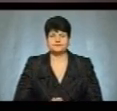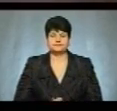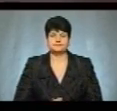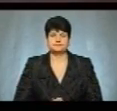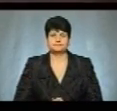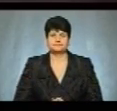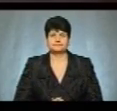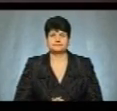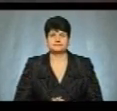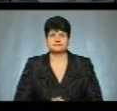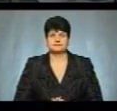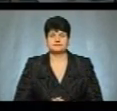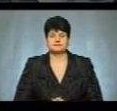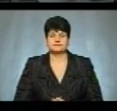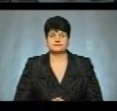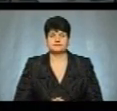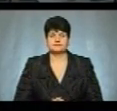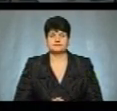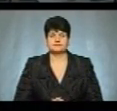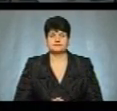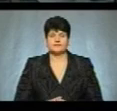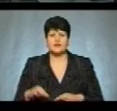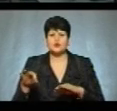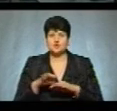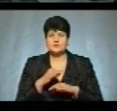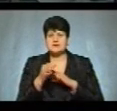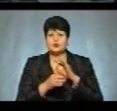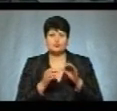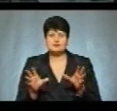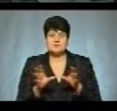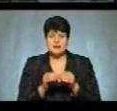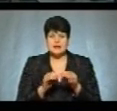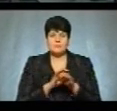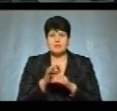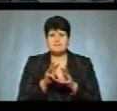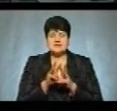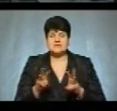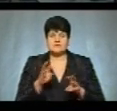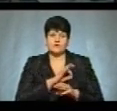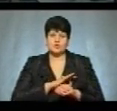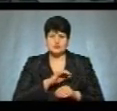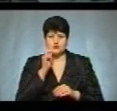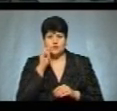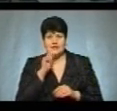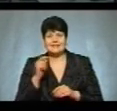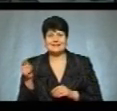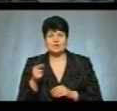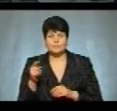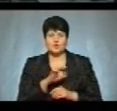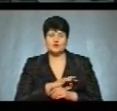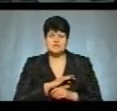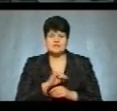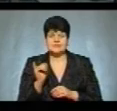Андрій Прокопів. Новини. «Шлюб за добу» – спільний проект Міністерства юстиції України, Тернопільської юстиції